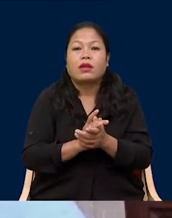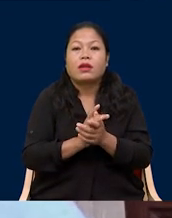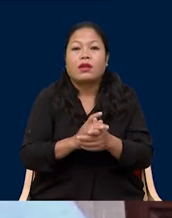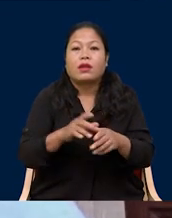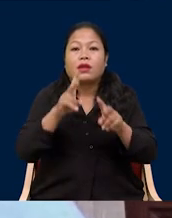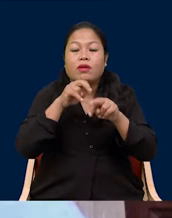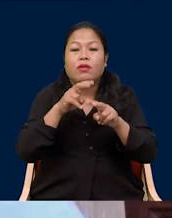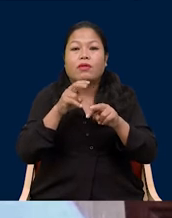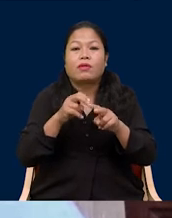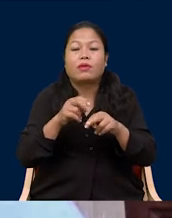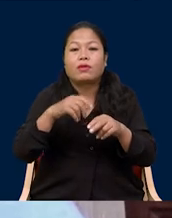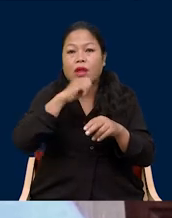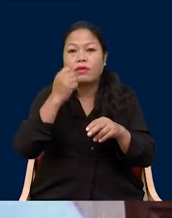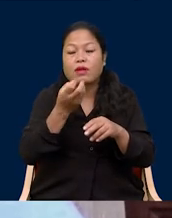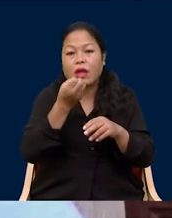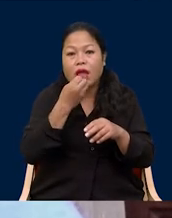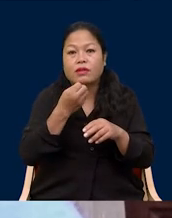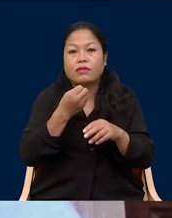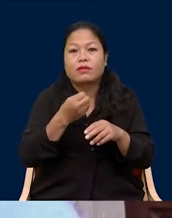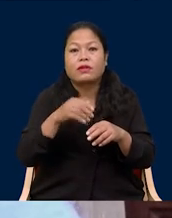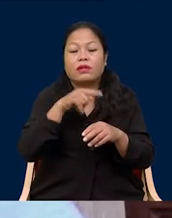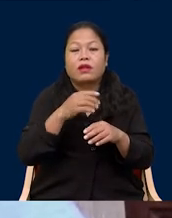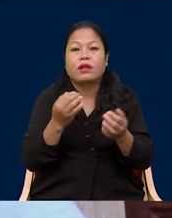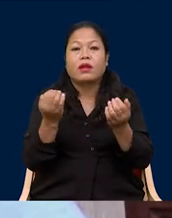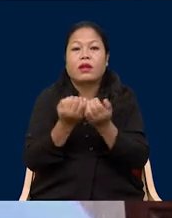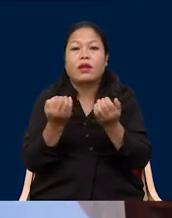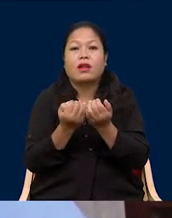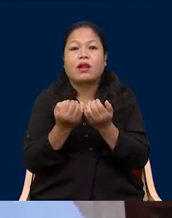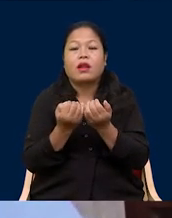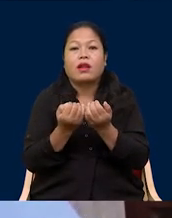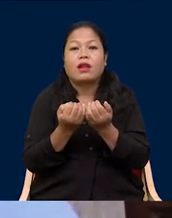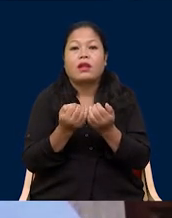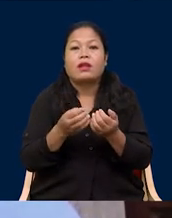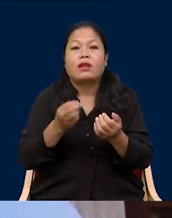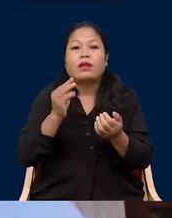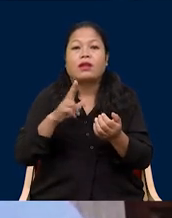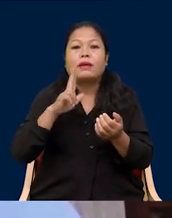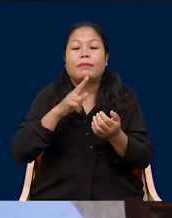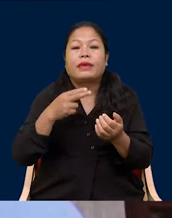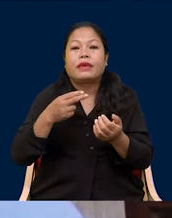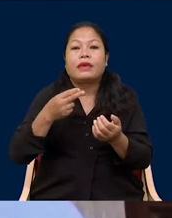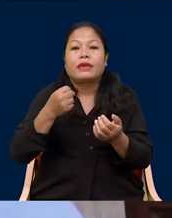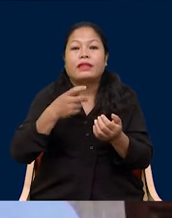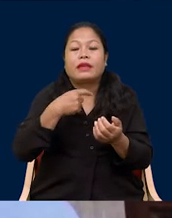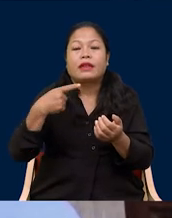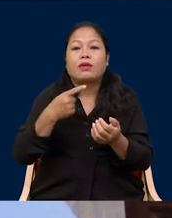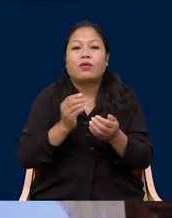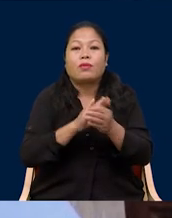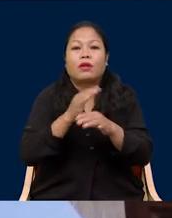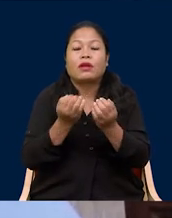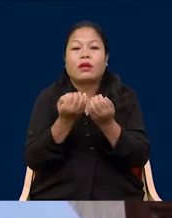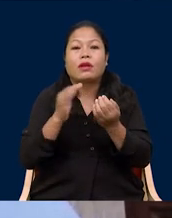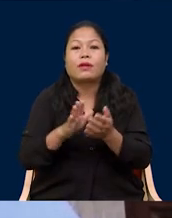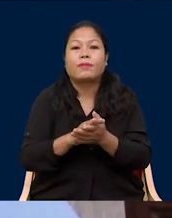पशु हामी हामी मासु हामी खान्छौँ त्यसले गर्दाखेरि त्यसको मिथेनको कारणले गर्दाखेरि पनि त्यसको फार्मिङ